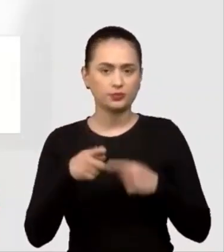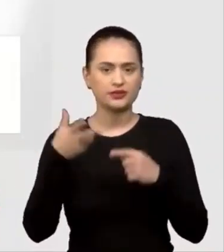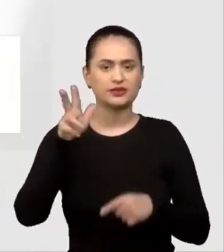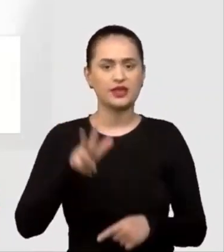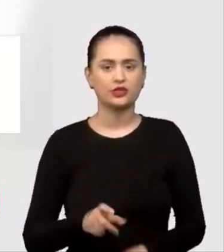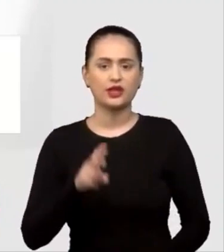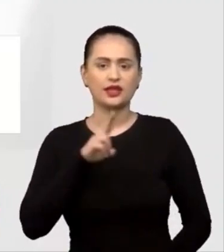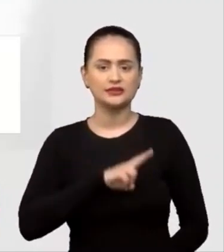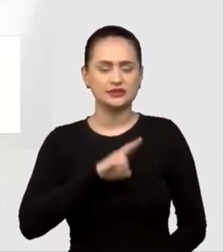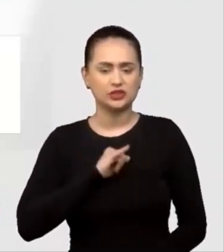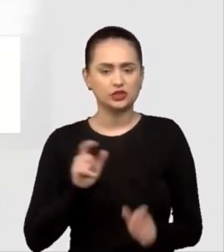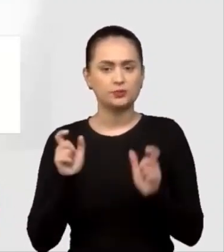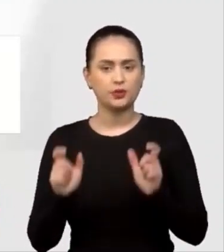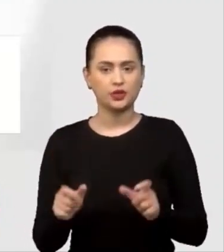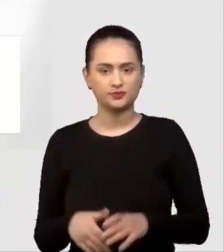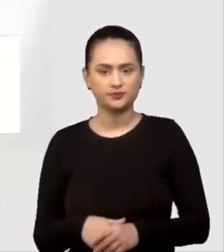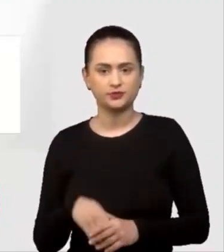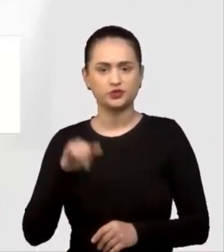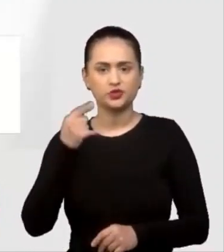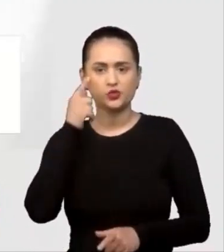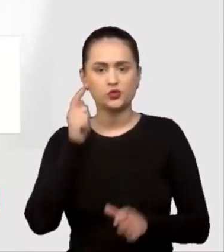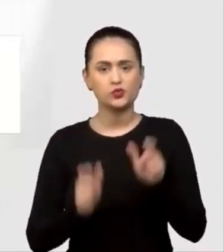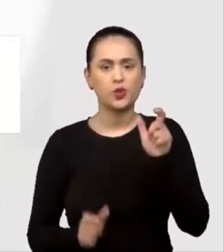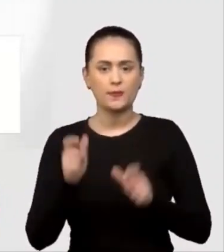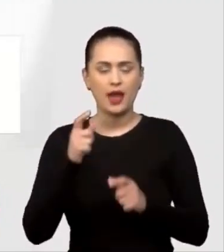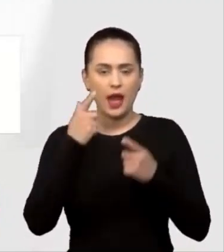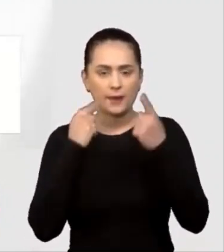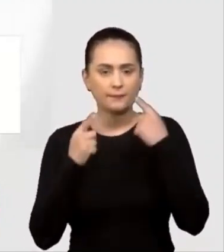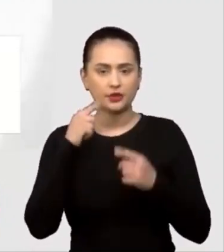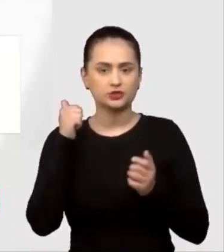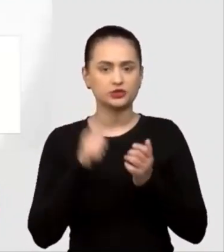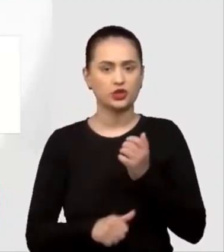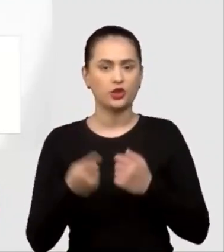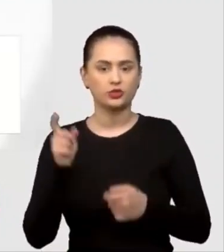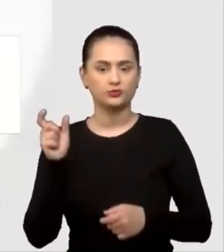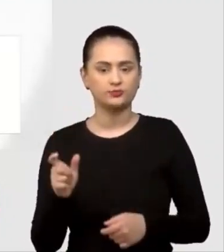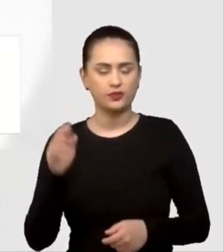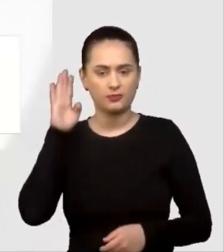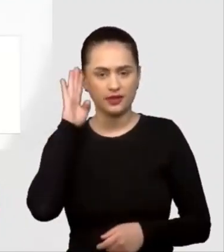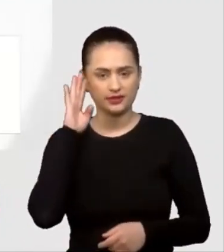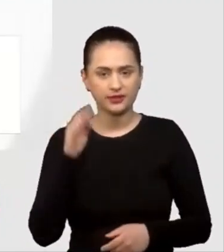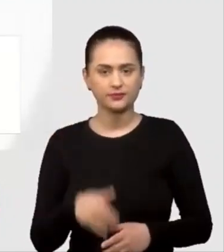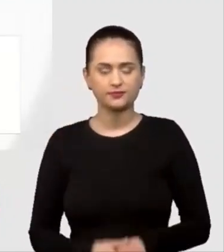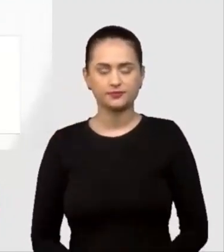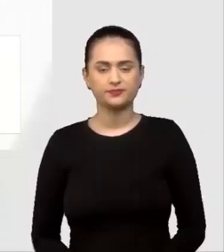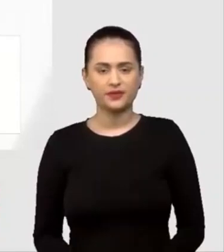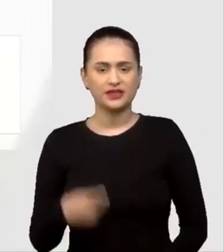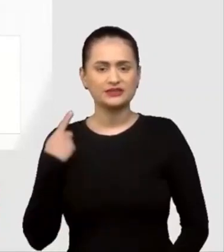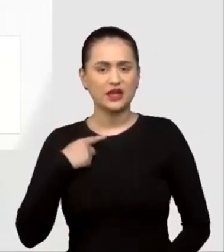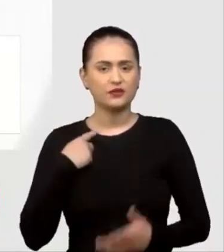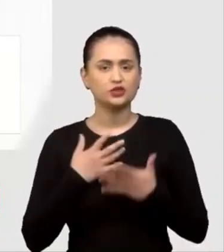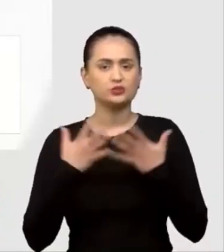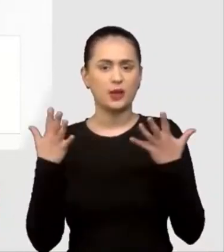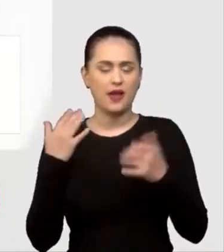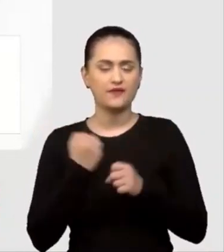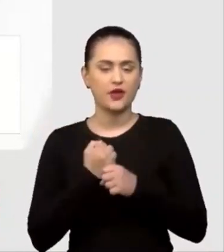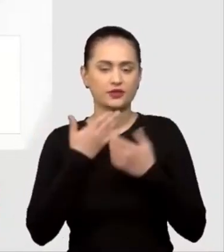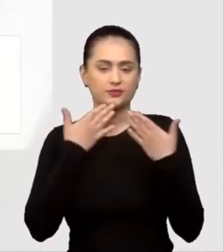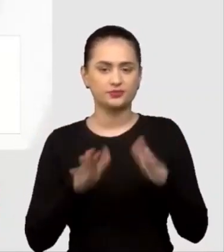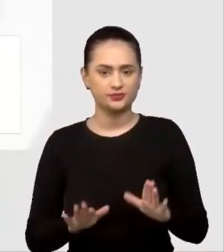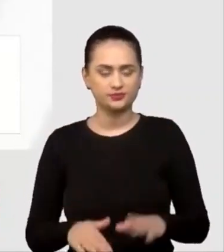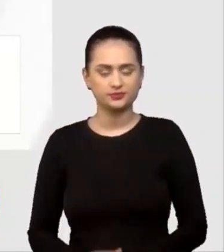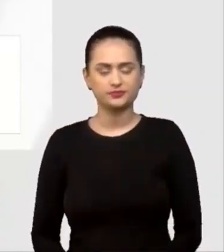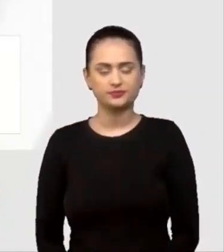predat după 3 luni de rezistență și de protejare a oțelăriei, iar omenirea a plâns odată cu Denis Prokopenko.